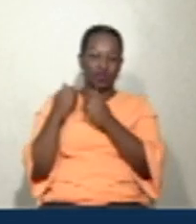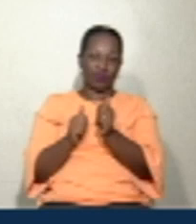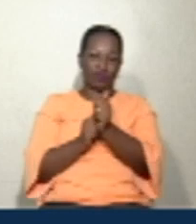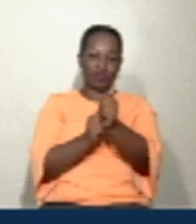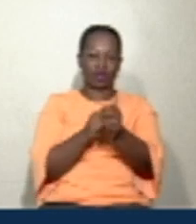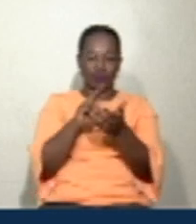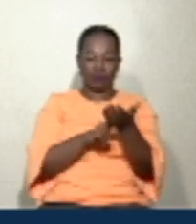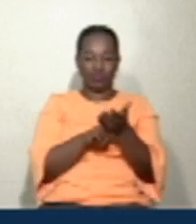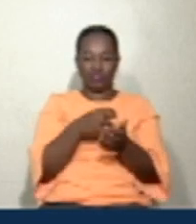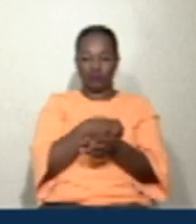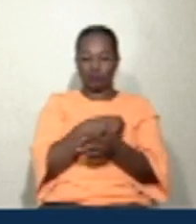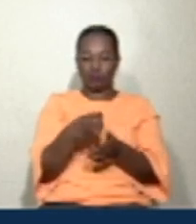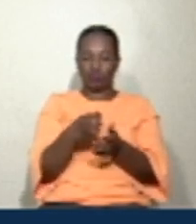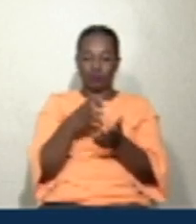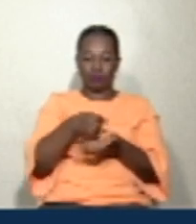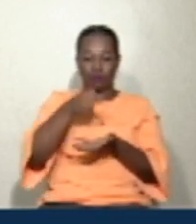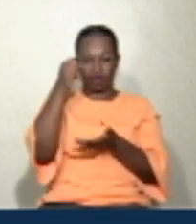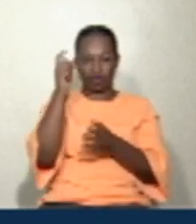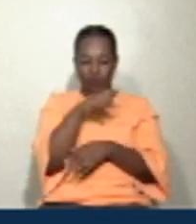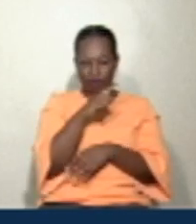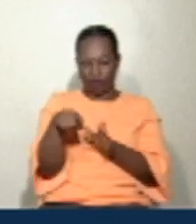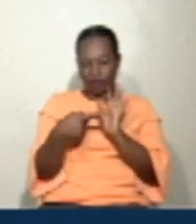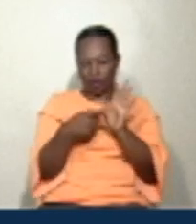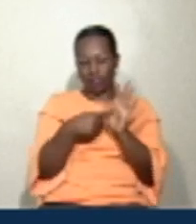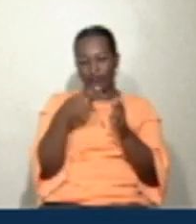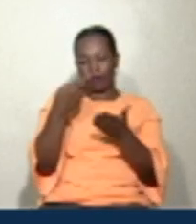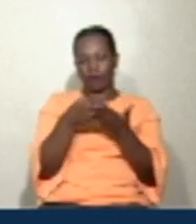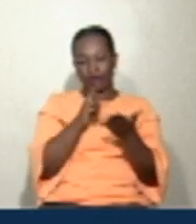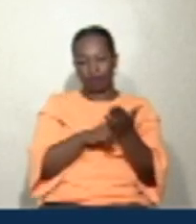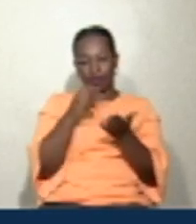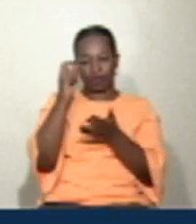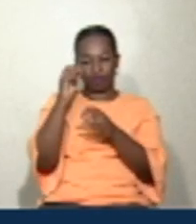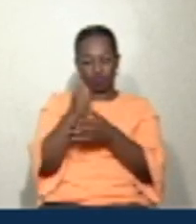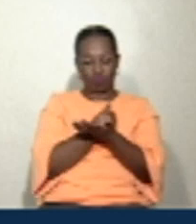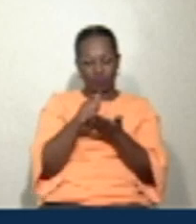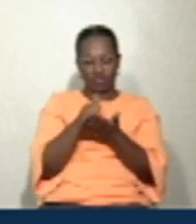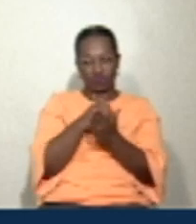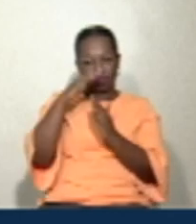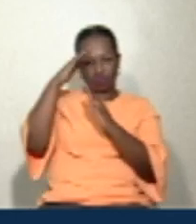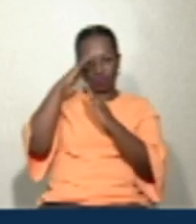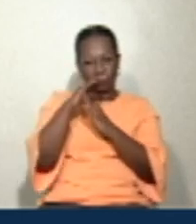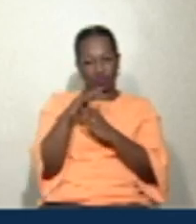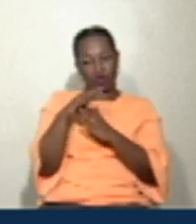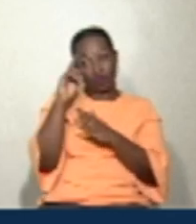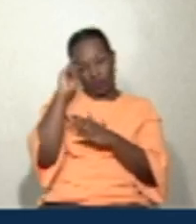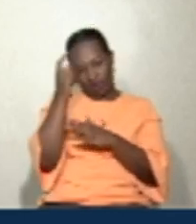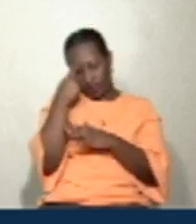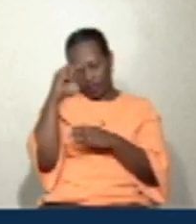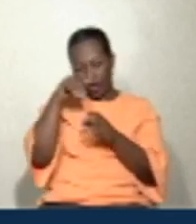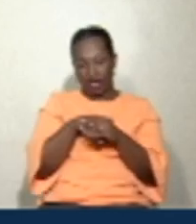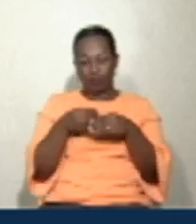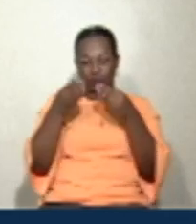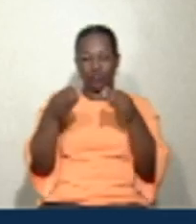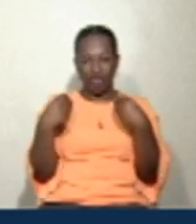y'imari n'umutungo by'igihugu ku makosa yagaragajwe muri raporo y'umugenzuzi mukuru w'imari ya leta. Aya makosa yiganjemo itangwa ry'amasoko mu